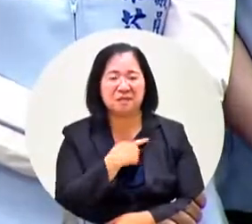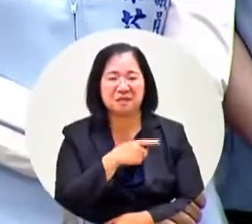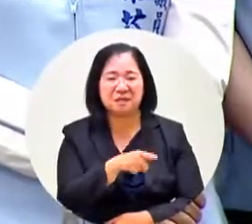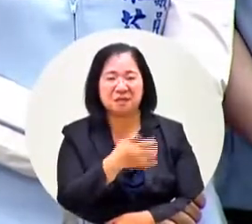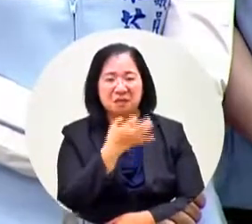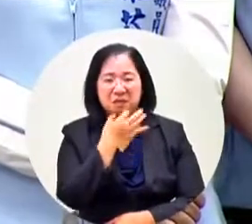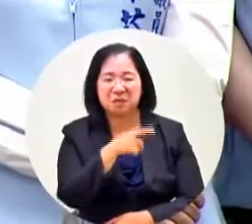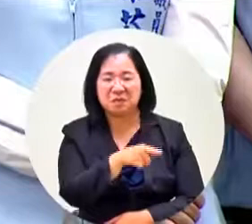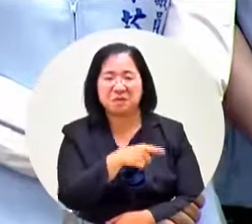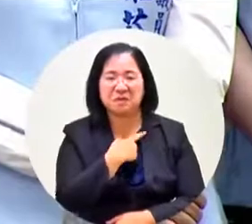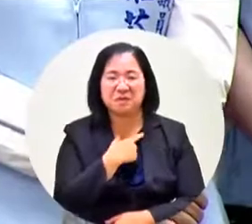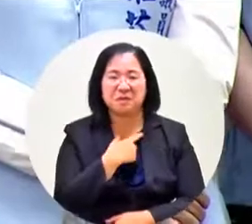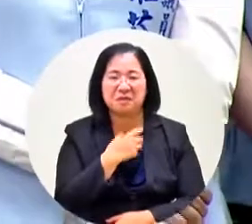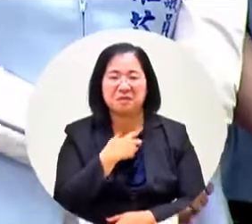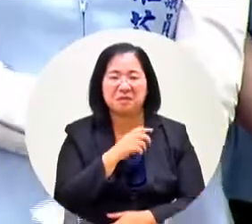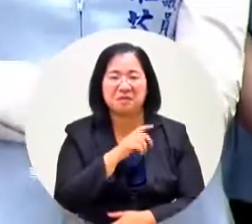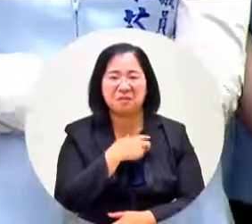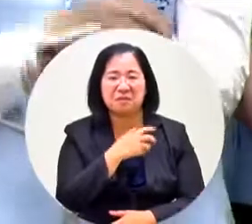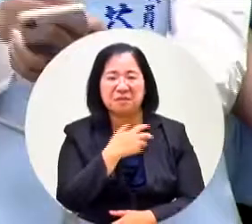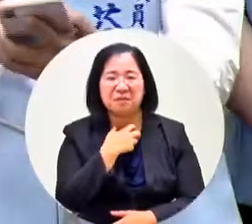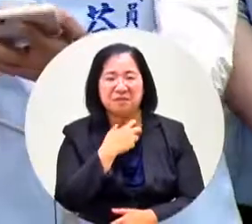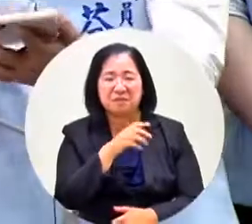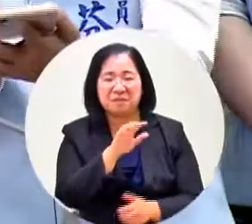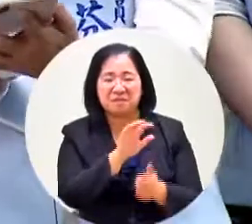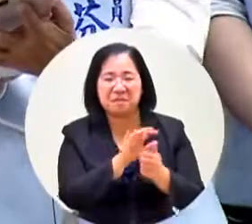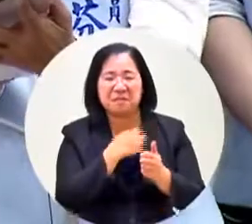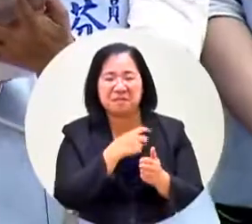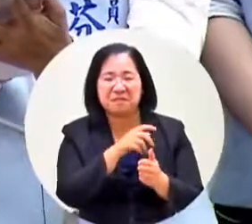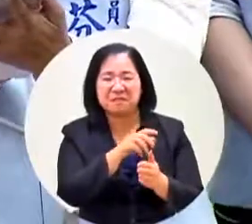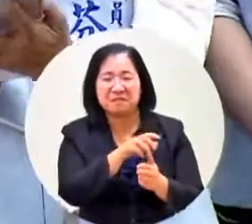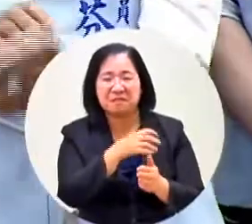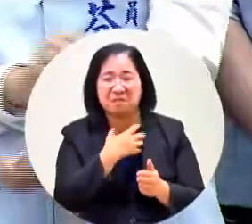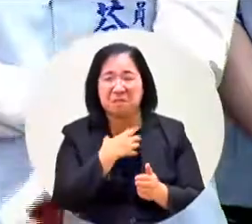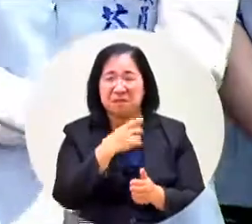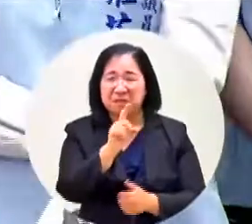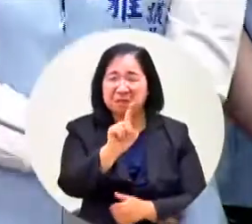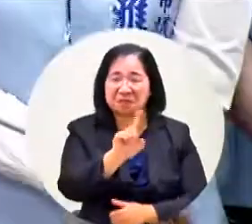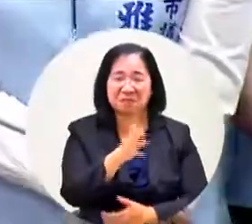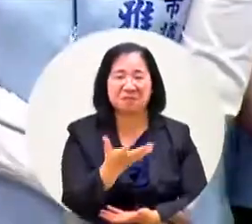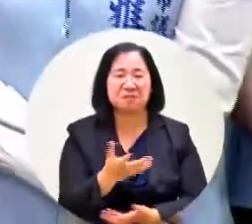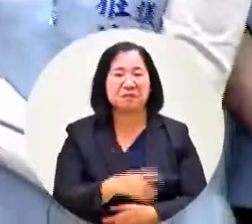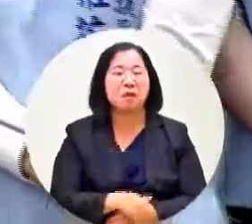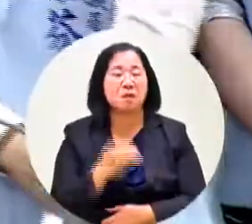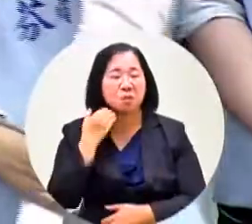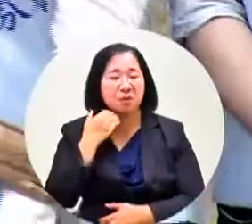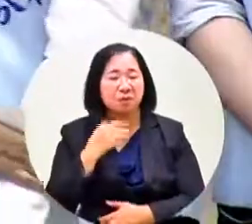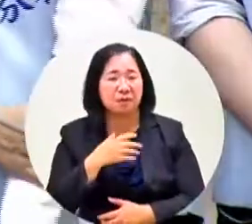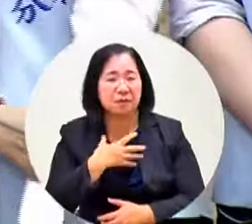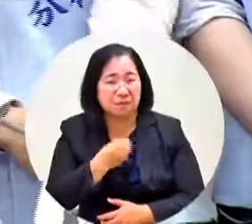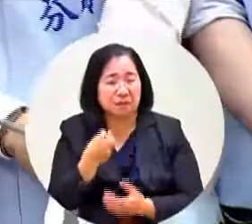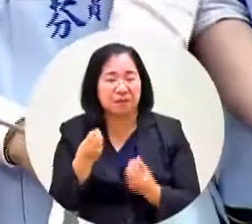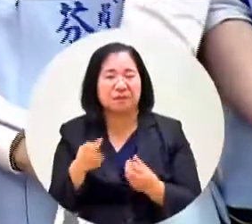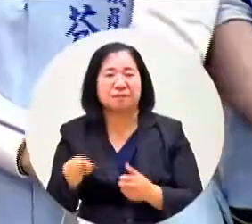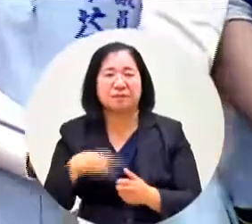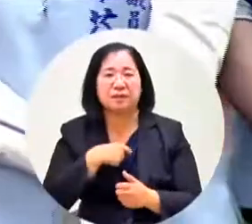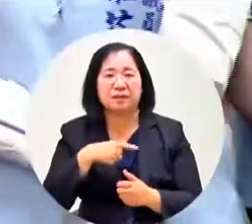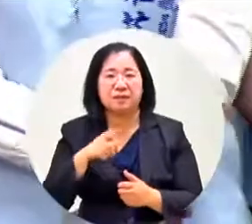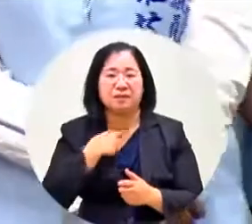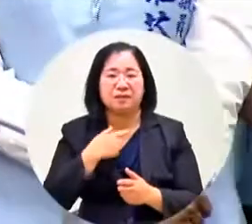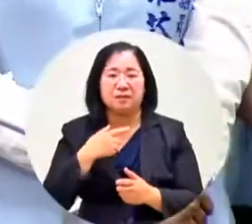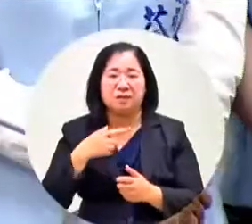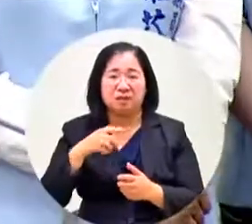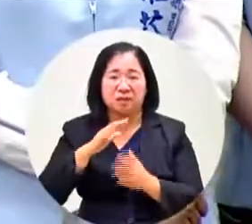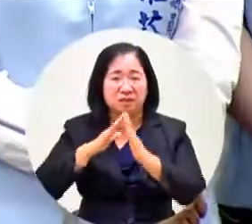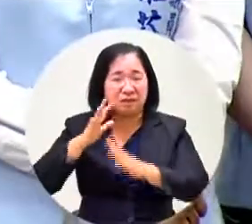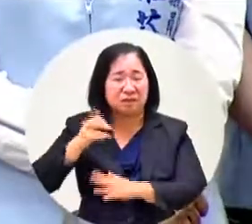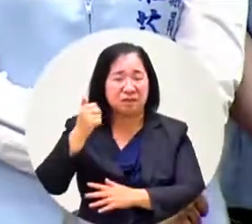咱韩国瑜市长叫来的人，我相信拢是足专业。我爱中民意都有讲，专业的人做专业的代志。你是惊